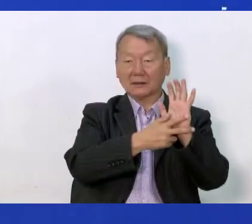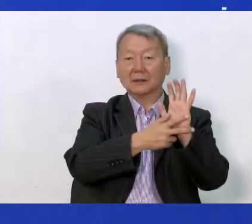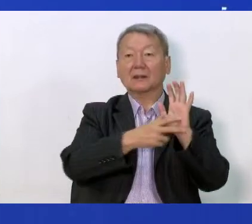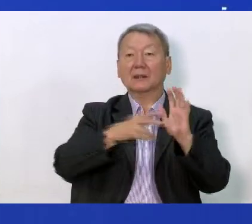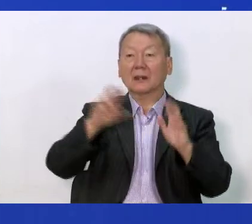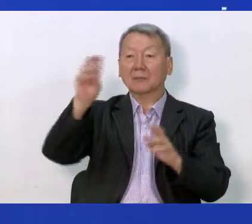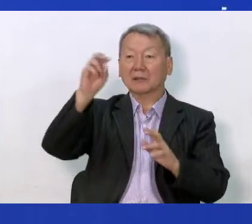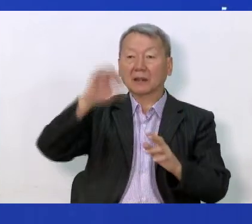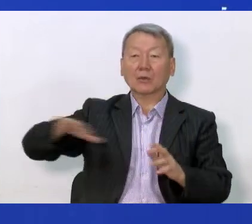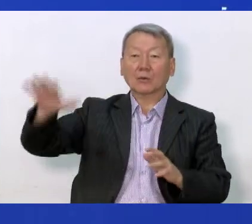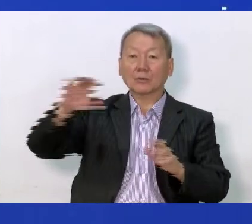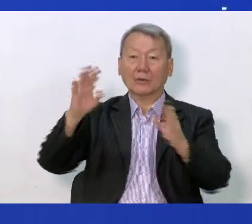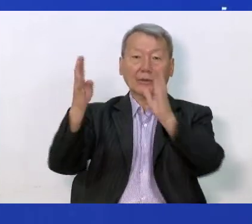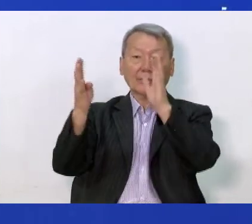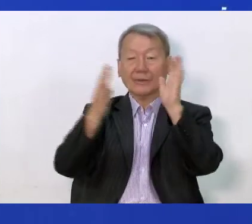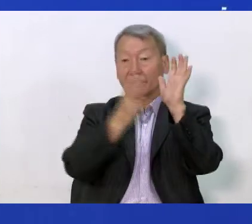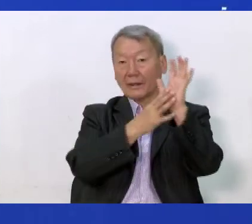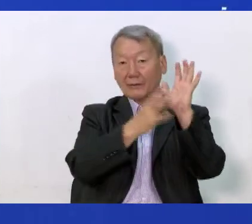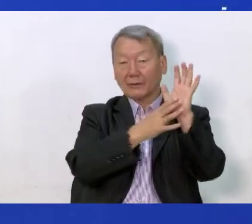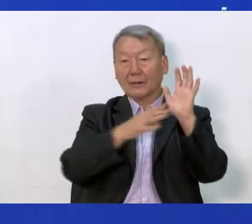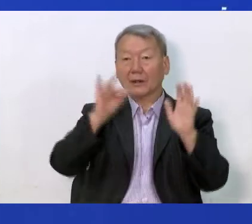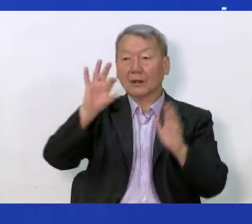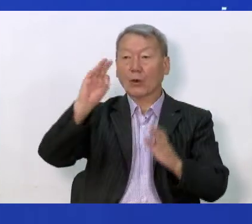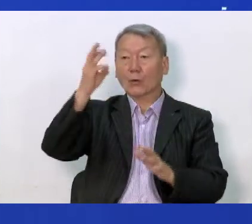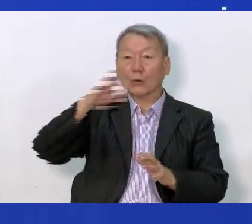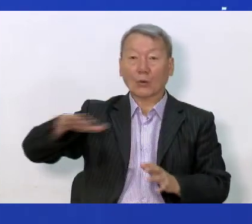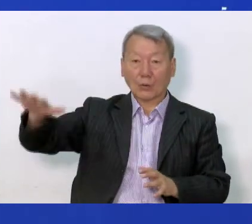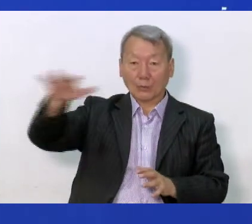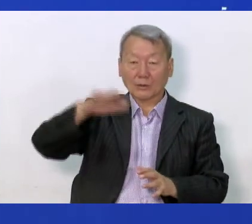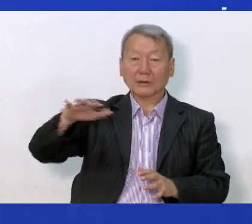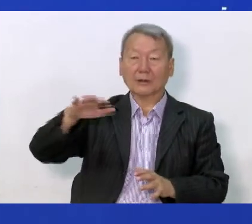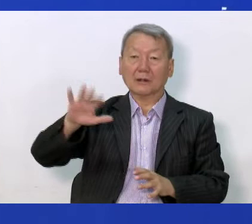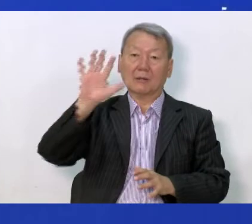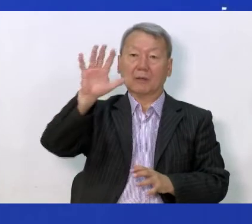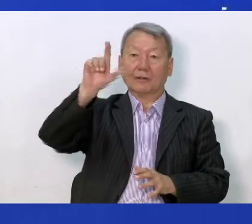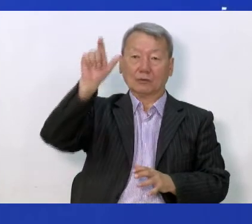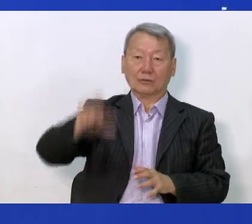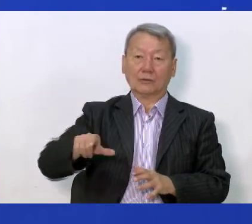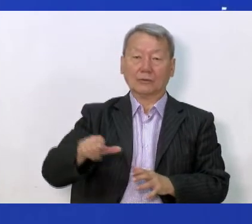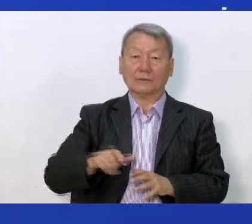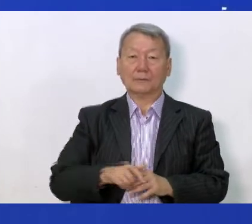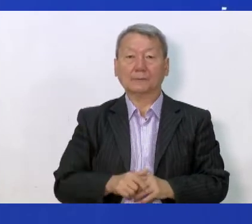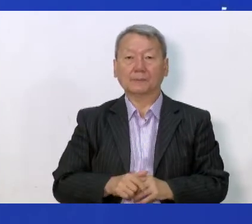в Баткенской области 9 и в Вожской области 5 случаев.